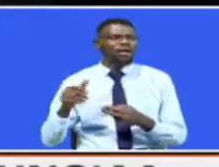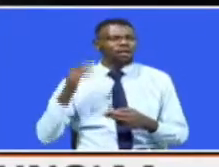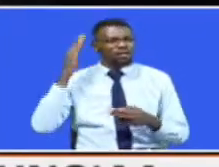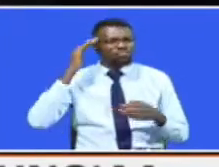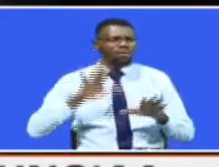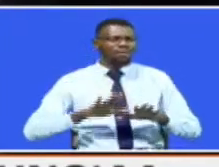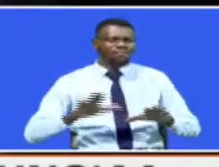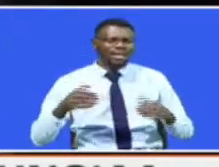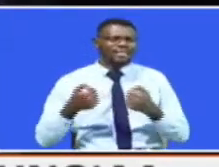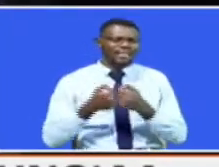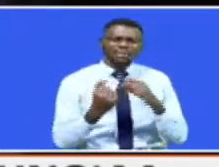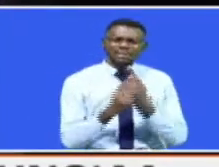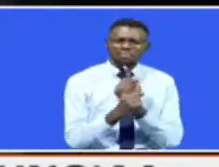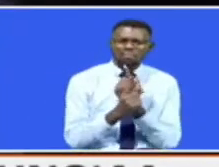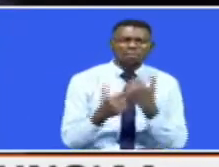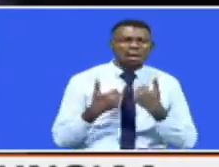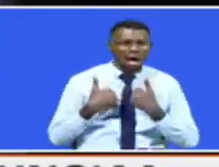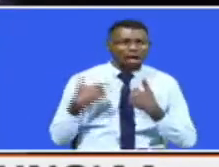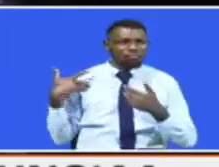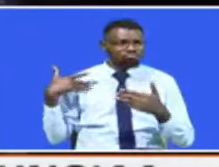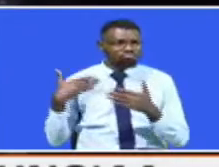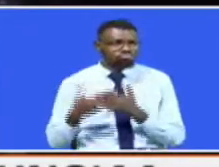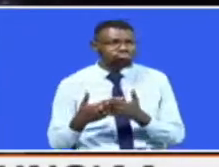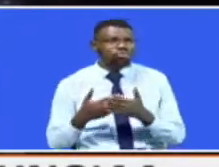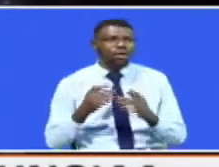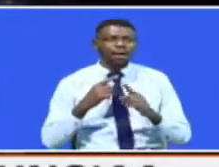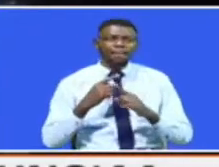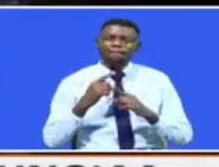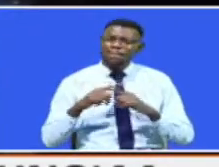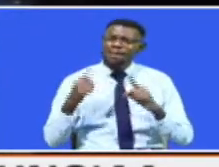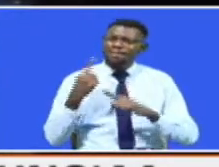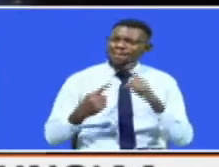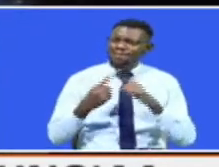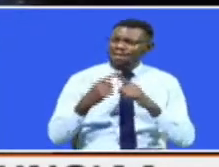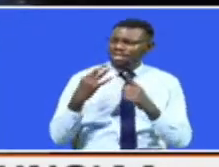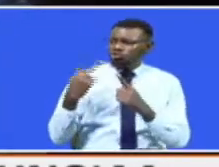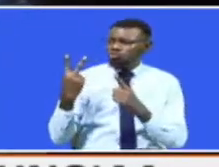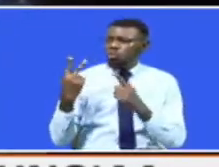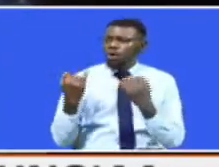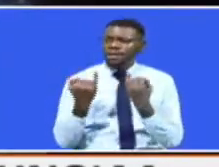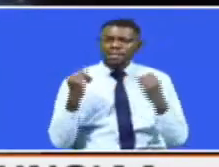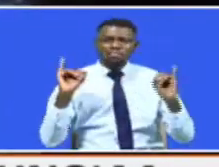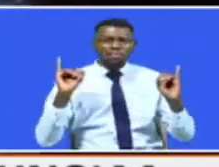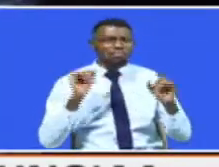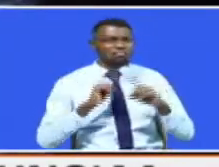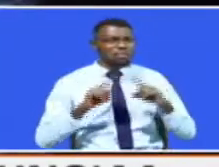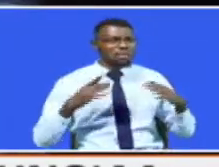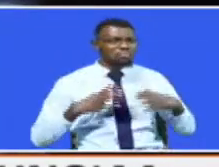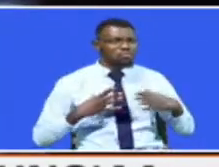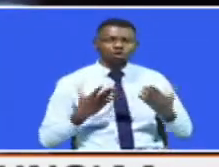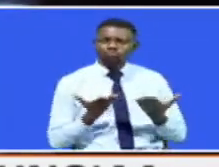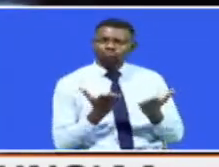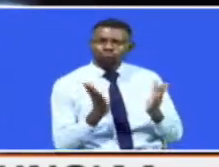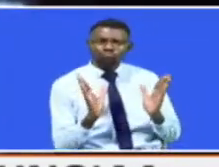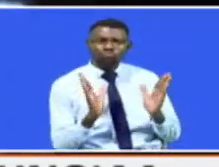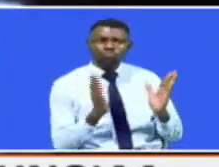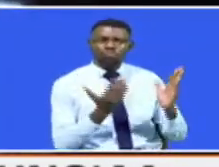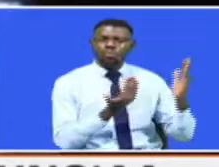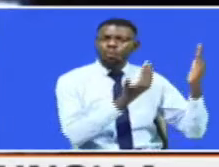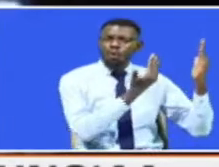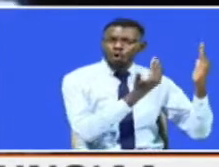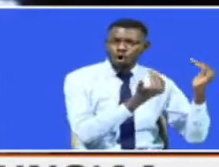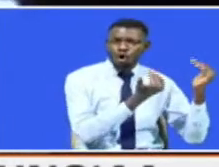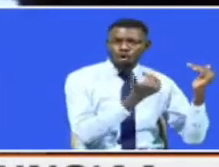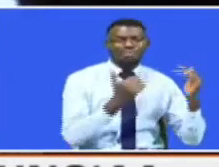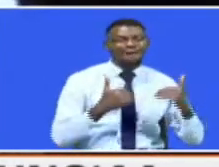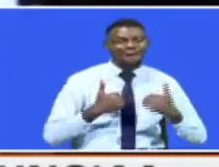aina kujisimamia na ukuwa kisherekea miaka 32 ya uhuru. Nyuso za wengi zinaashiria matumaini ya siku